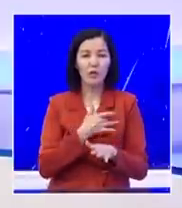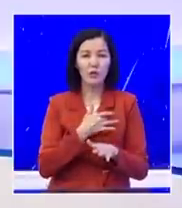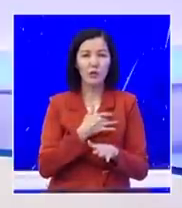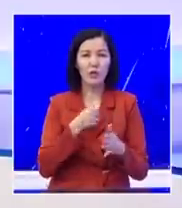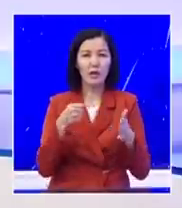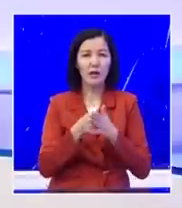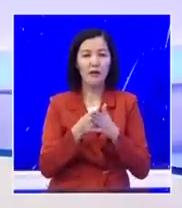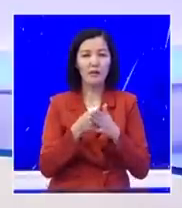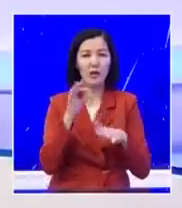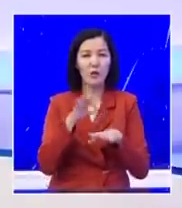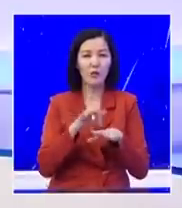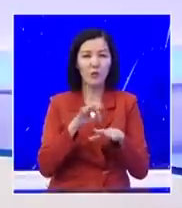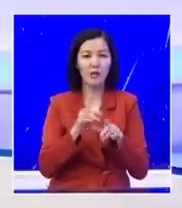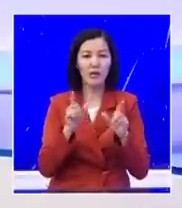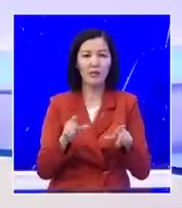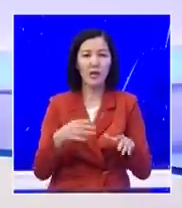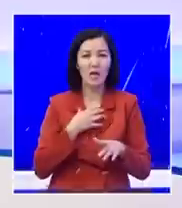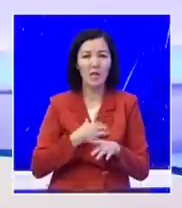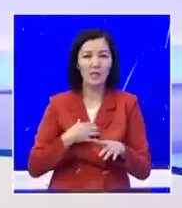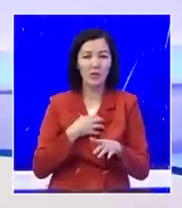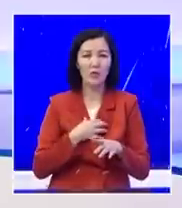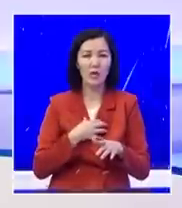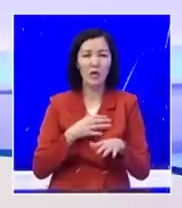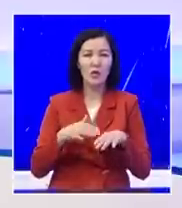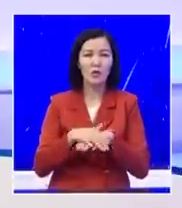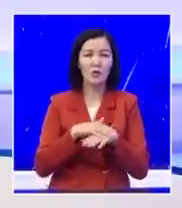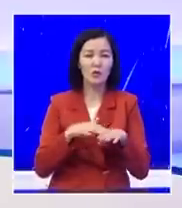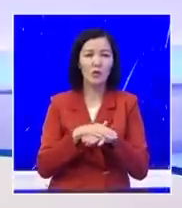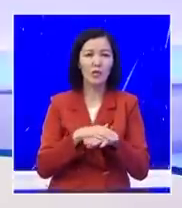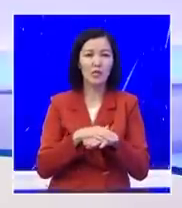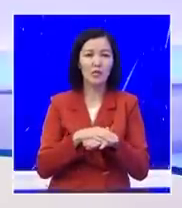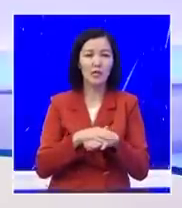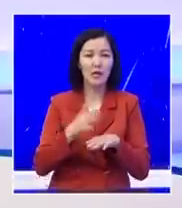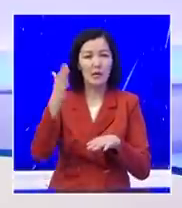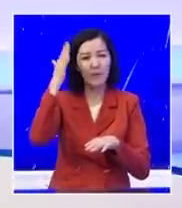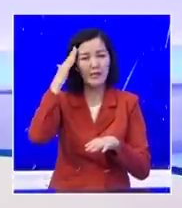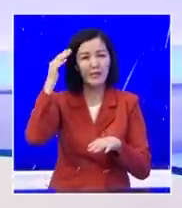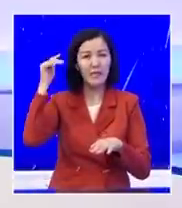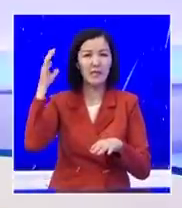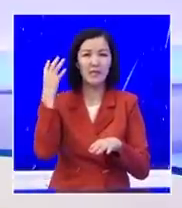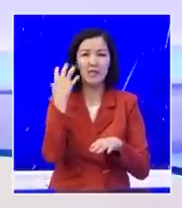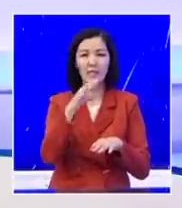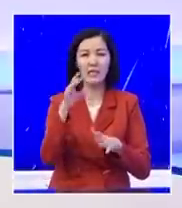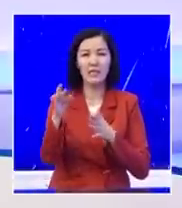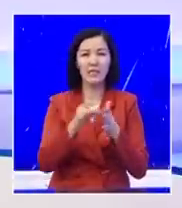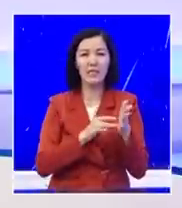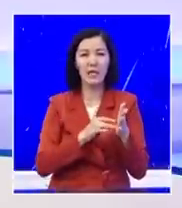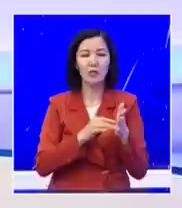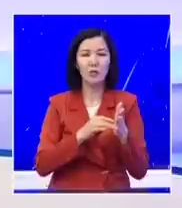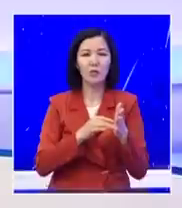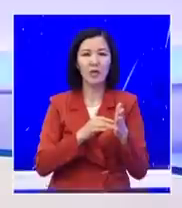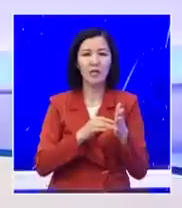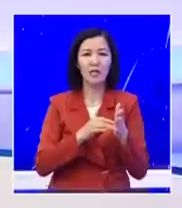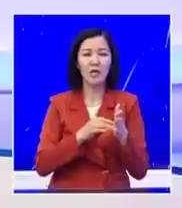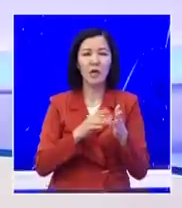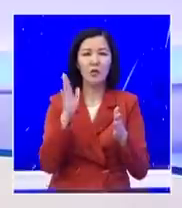тамырлар аурулары бар адамдар үшін алаңдаулы. Ал жаппай жұртшылыққа бастан ыстық өтіп, кеуде қысылса дереу көлеңкеге барып